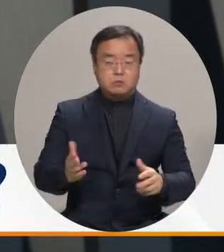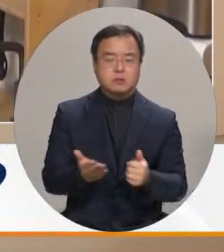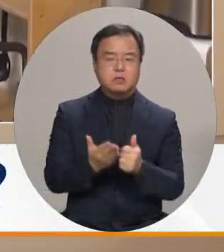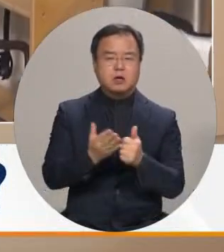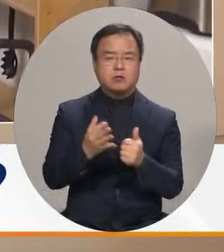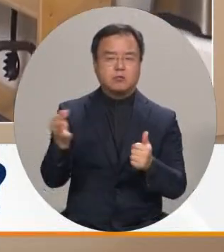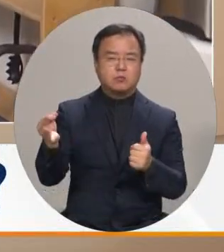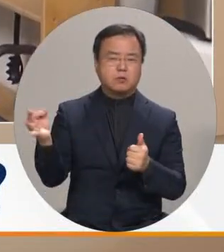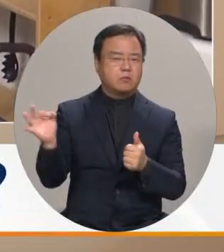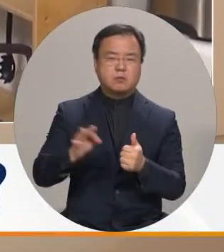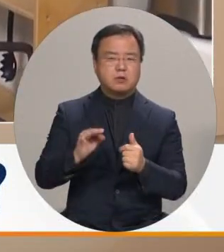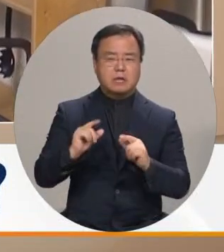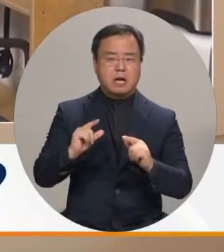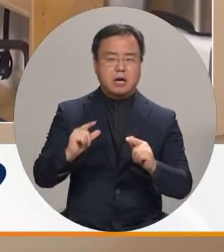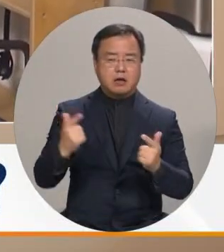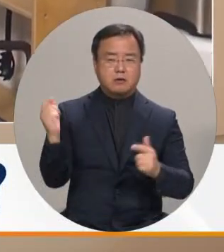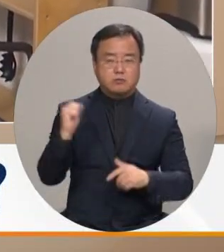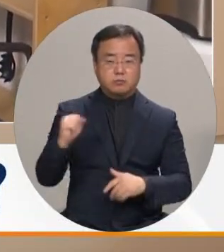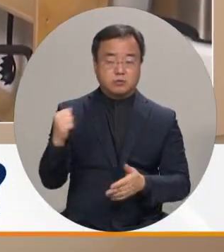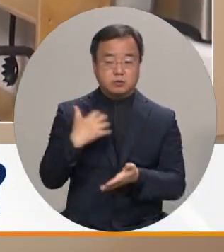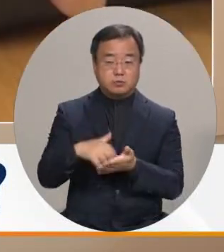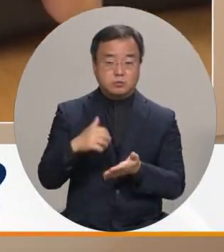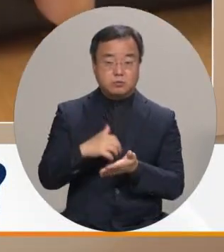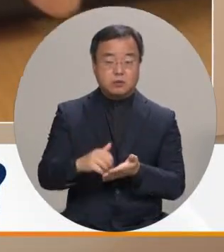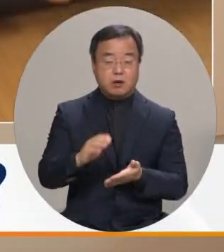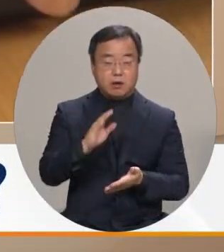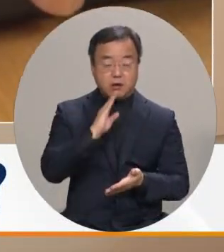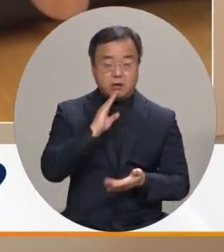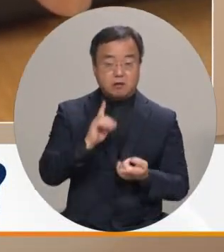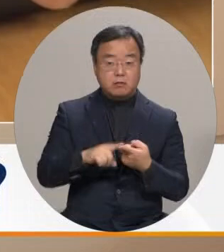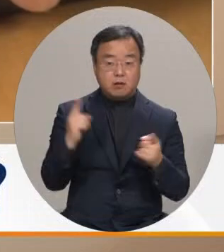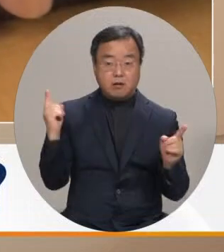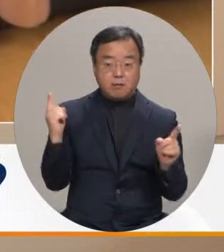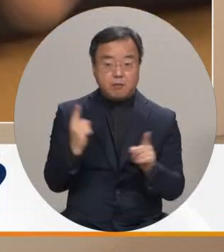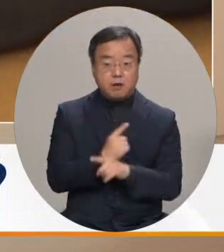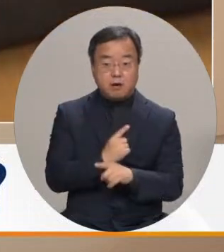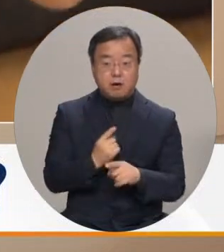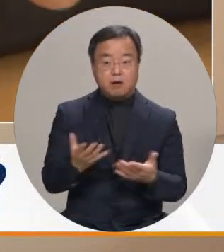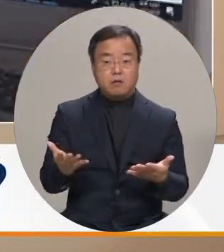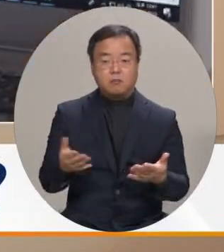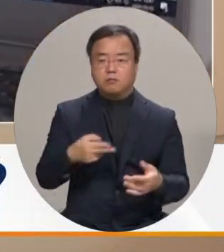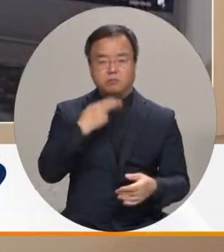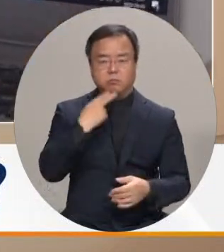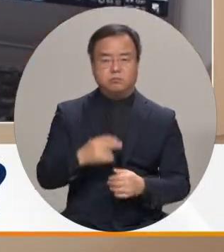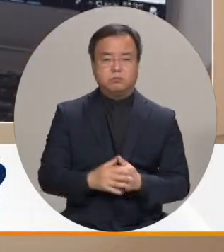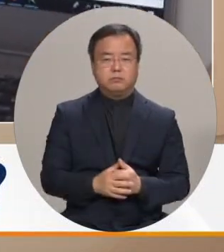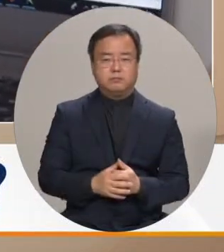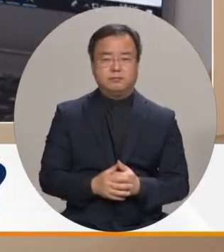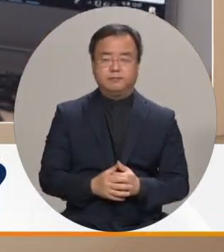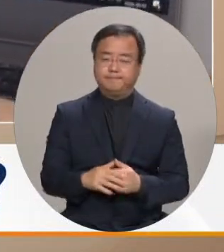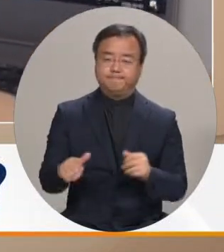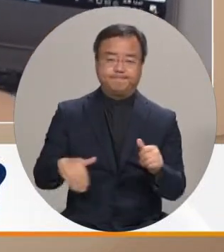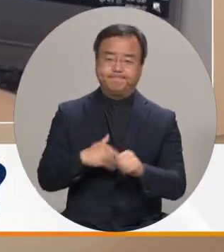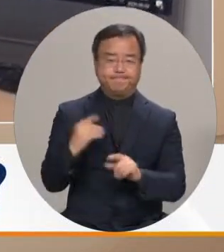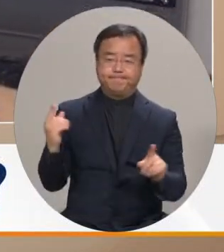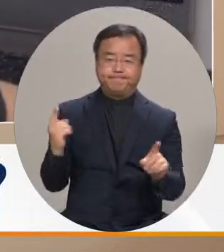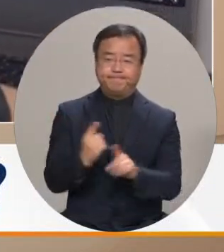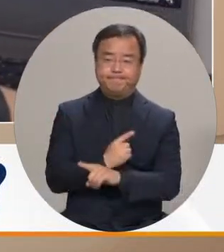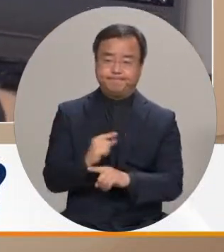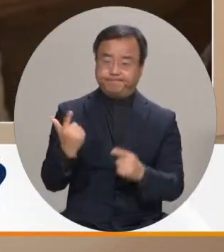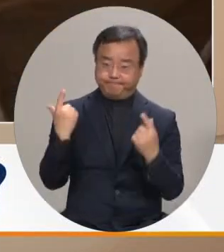지급률이 실질 실질적으로 개선된 건 별로 없어요 똑같습니다 지금 상황이 거의 달라지지